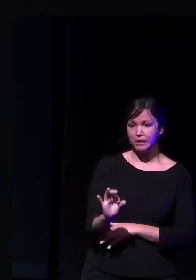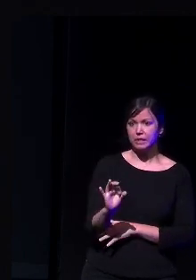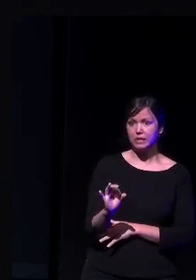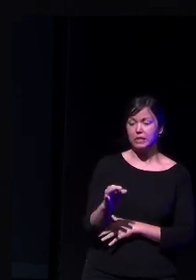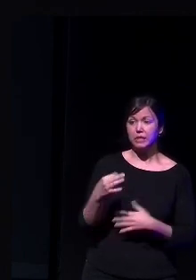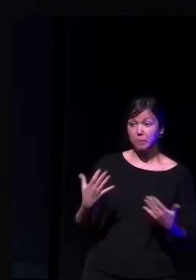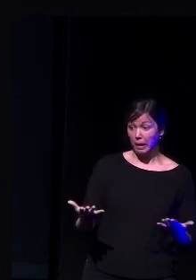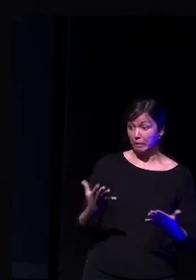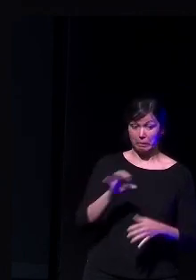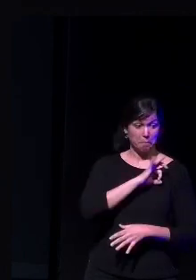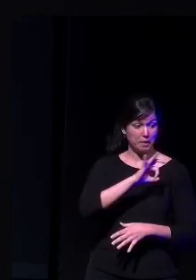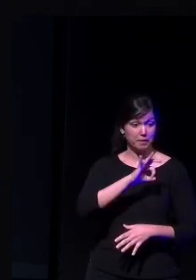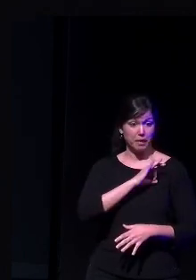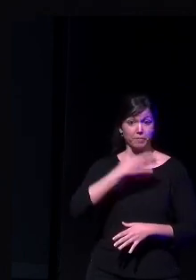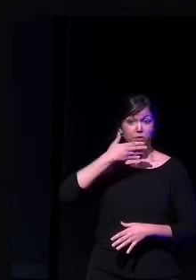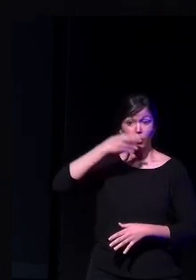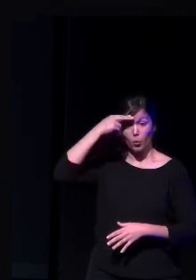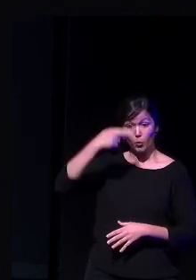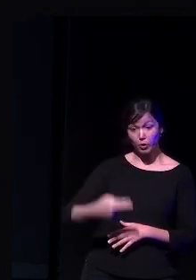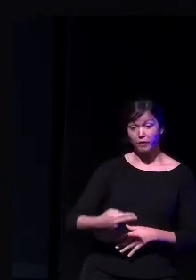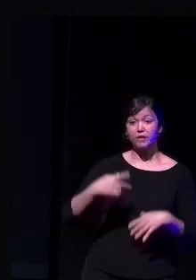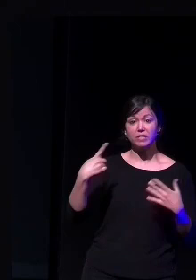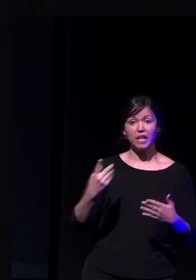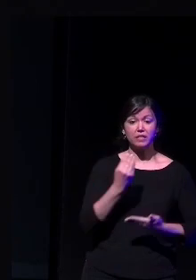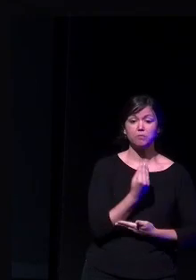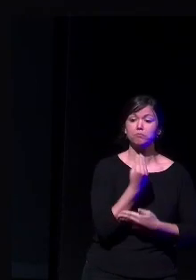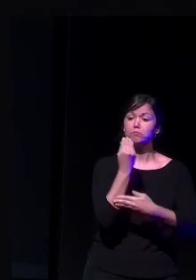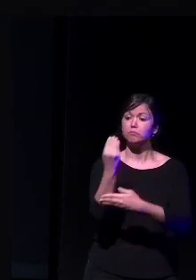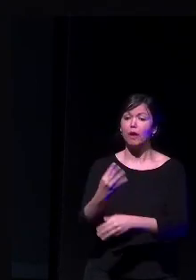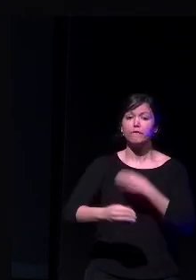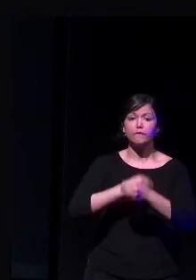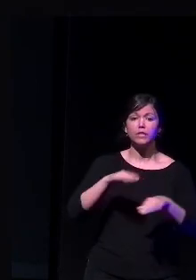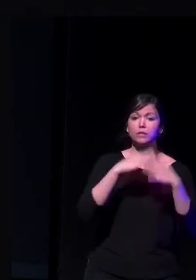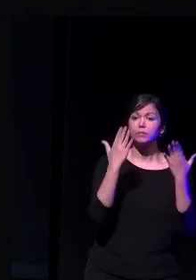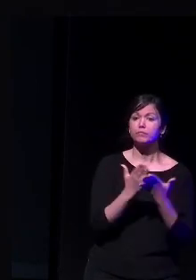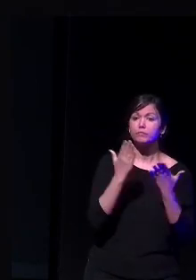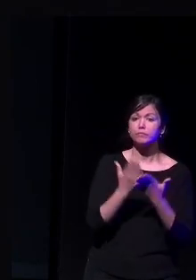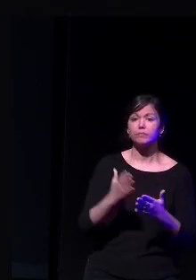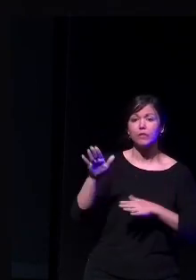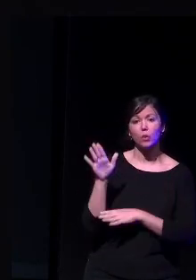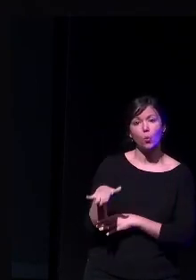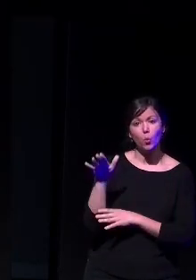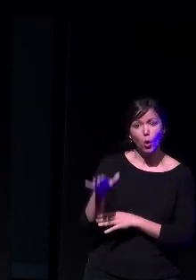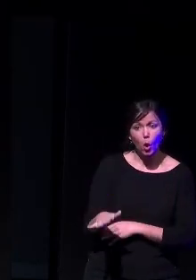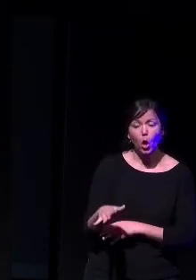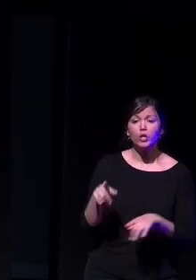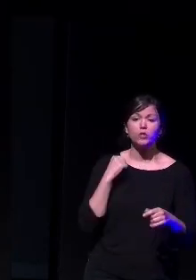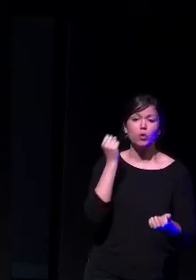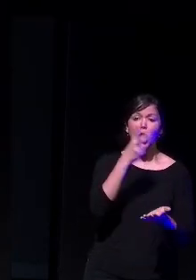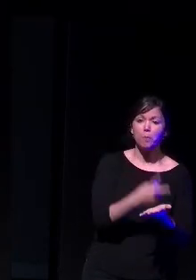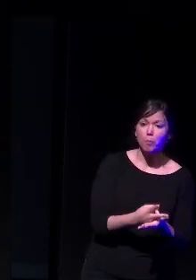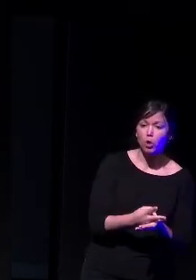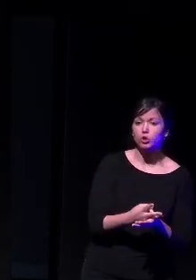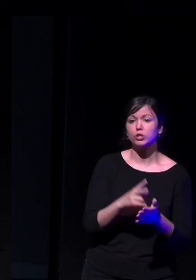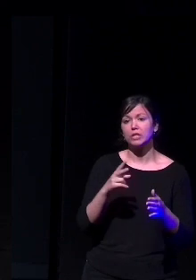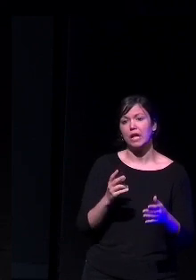Els guardonats amb els darrers premis honorífics rebran una escultura elaborada per l'Escola d'Art d'Olot. Es tracta d'una aposta del Patronat de Turisme i l'Escola d'Art